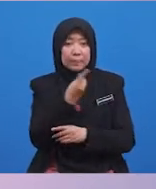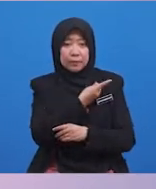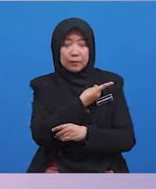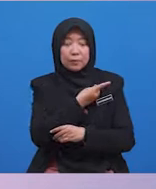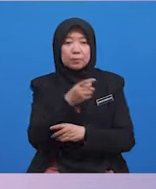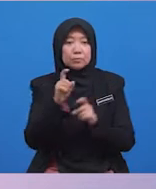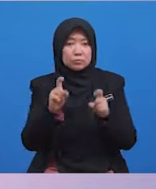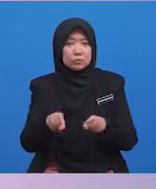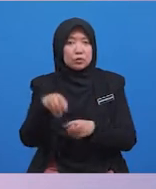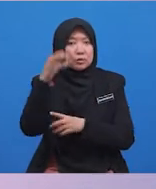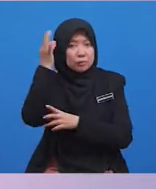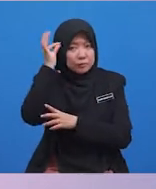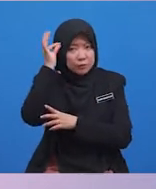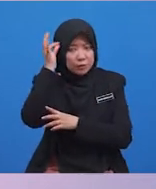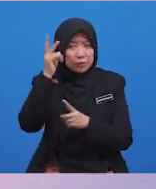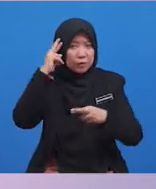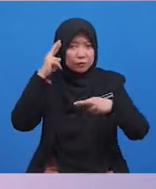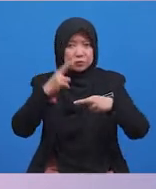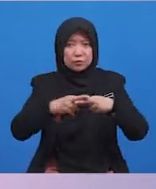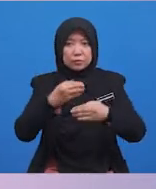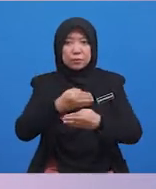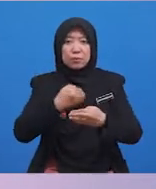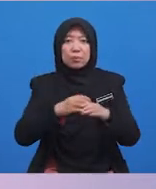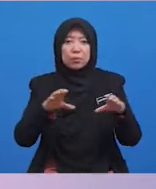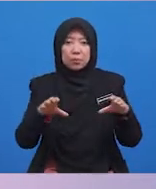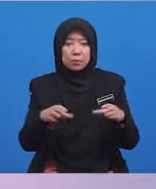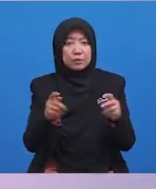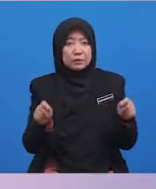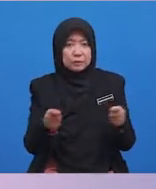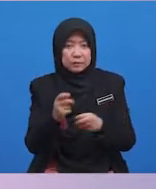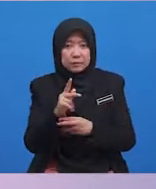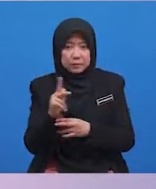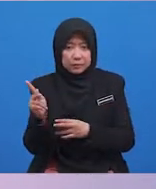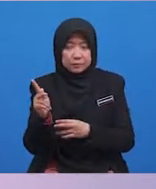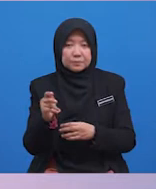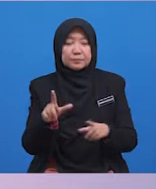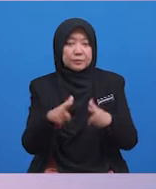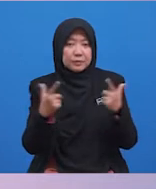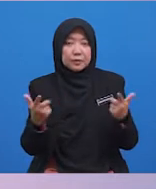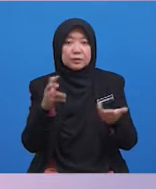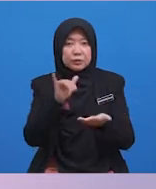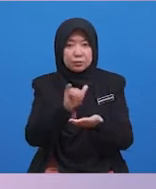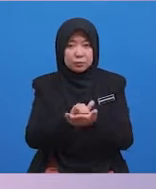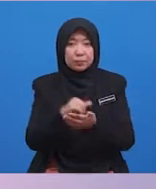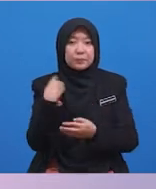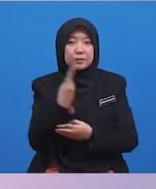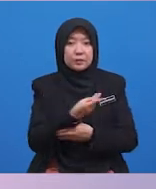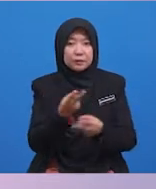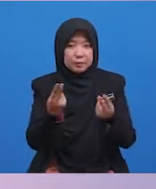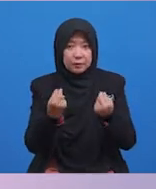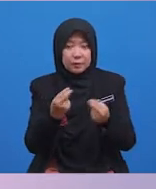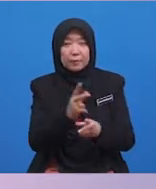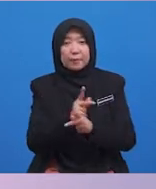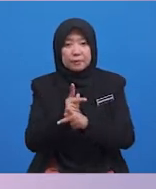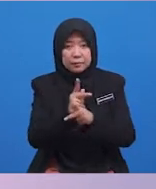kita haruslah berfikir secara rasional sebelum membuat sebarang tindakan. Selain itu, kita